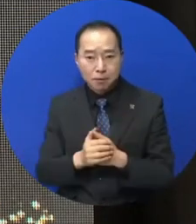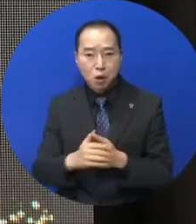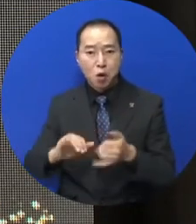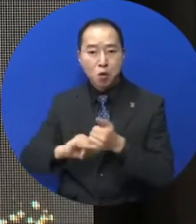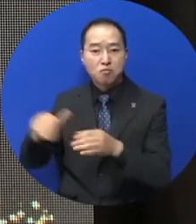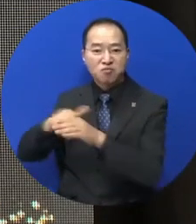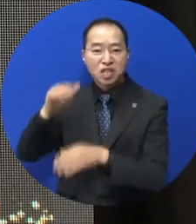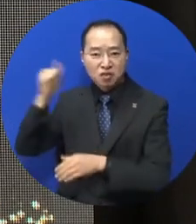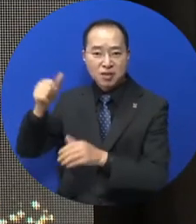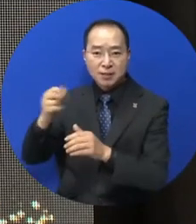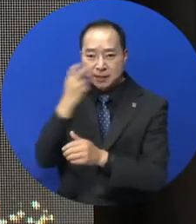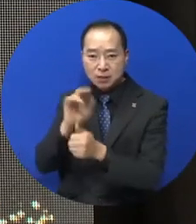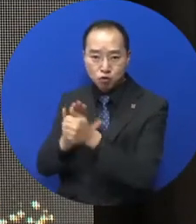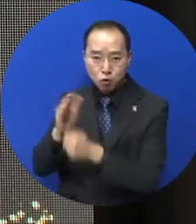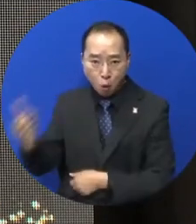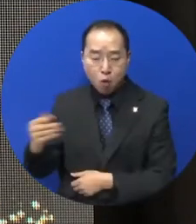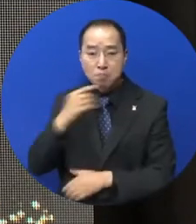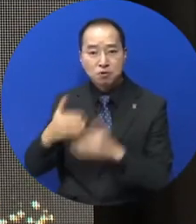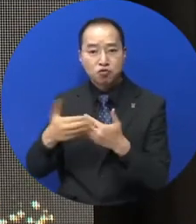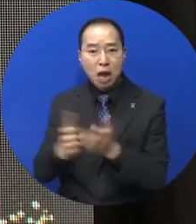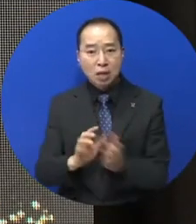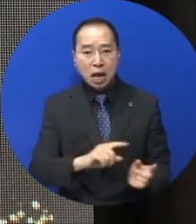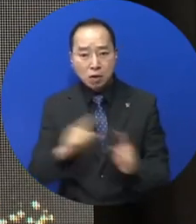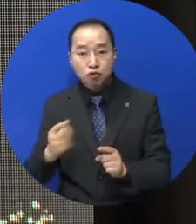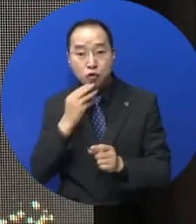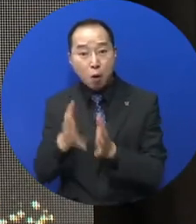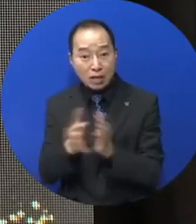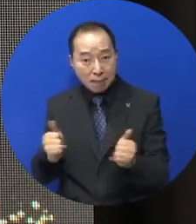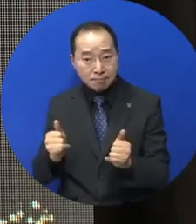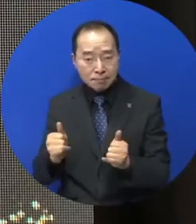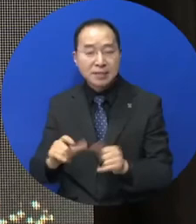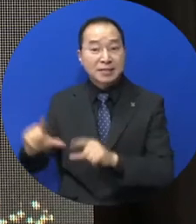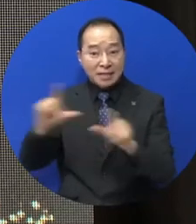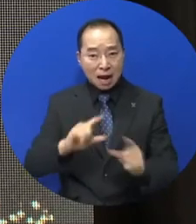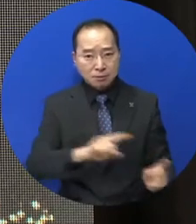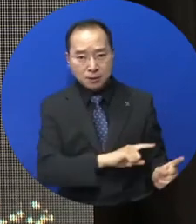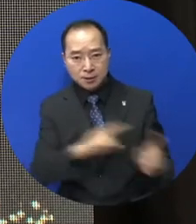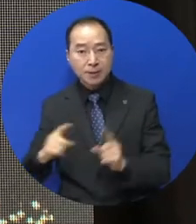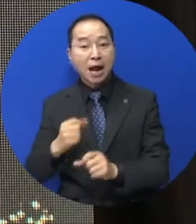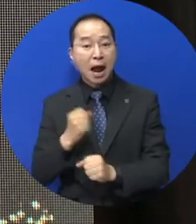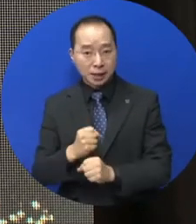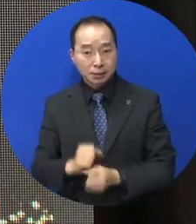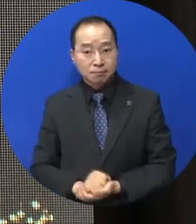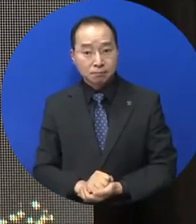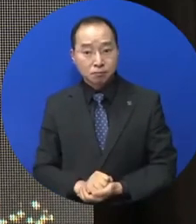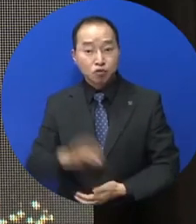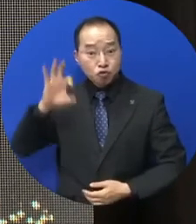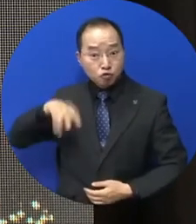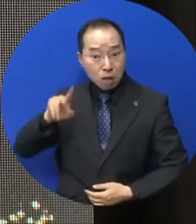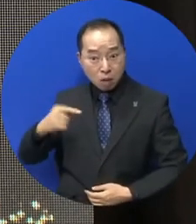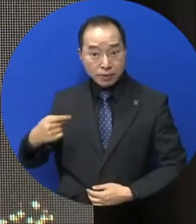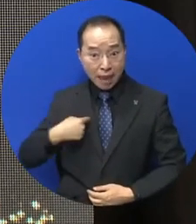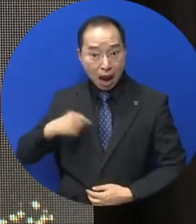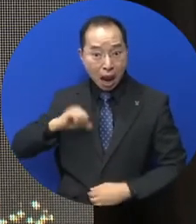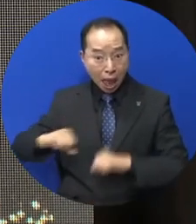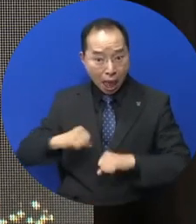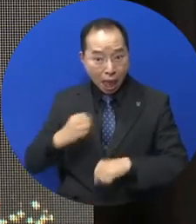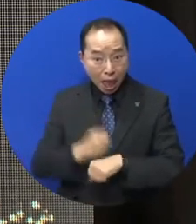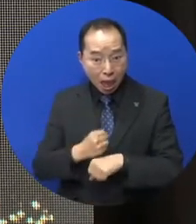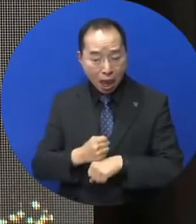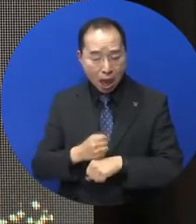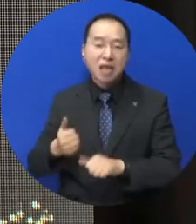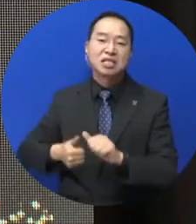지키고 민주당을 살리고 서울시민의 삶을 지키겠습니다. 우상호가 하면 이길 수 있습니다.